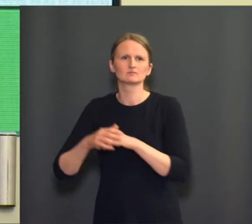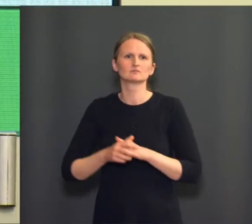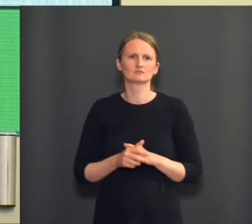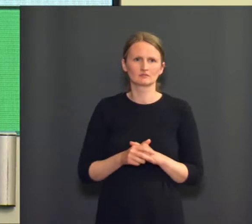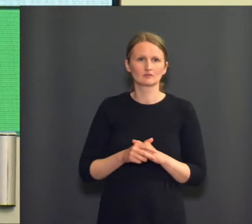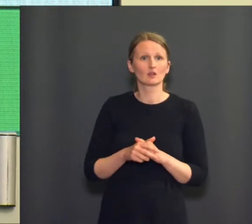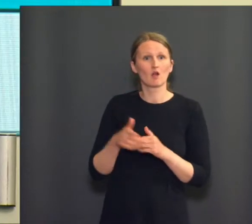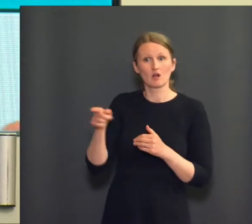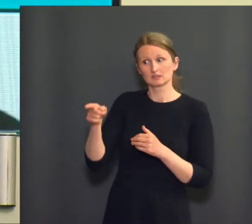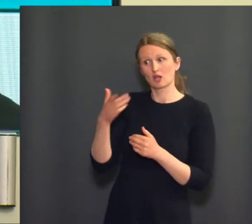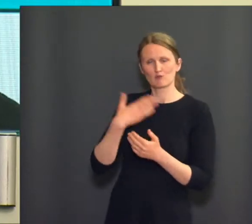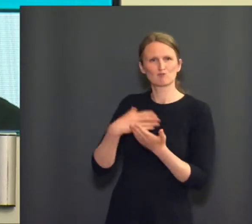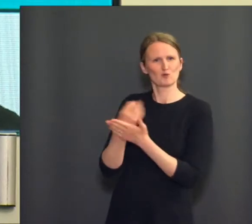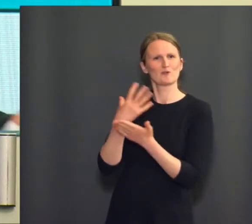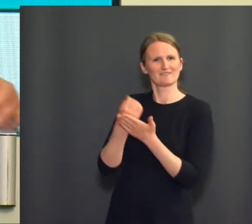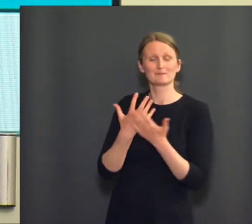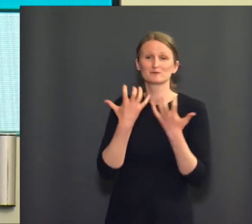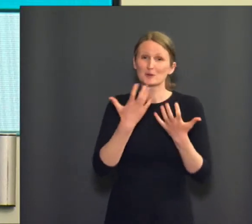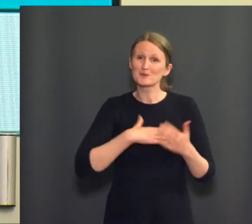Merci.